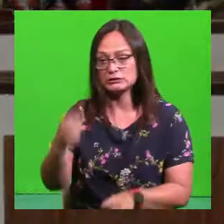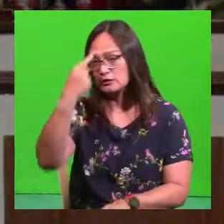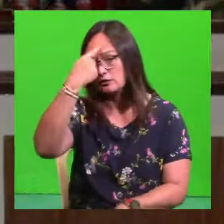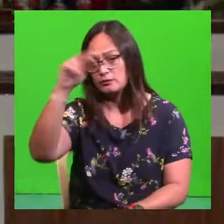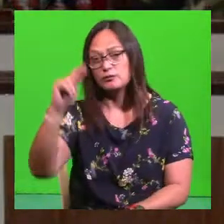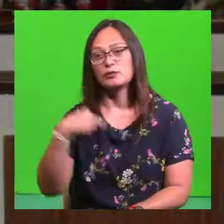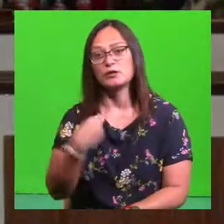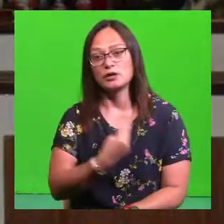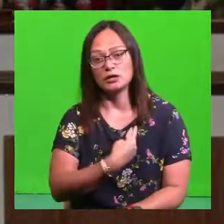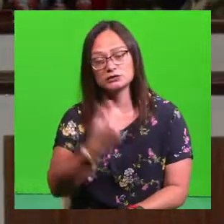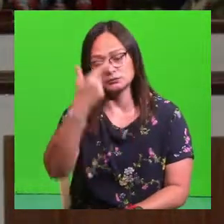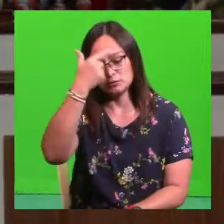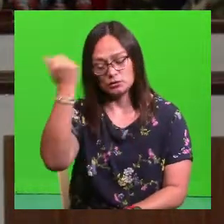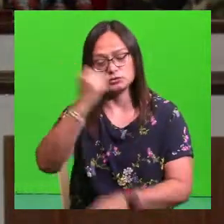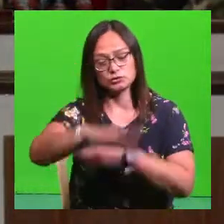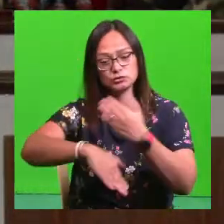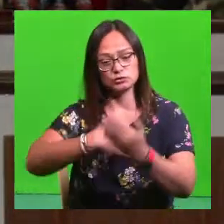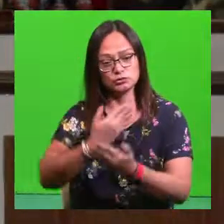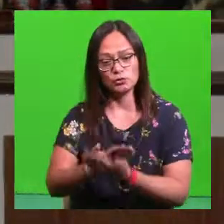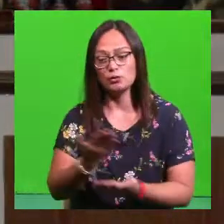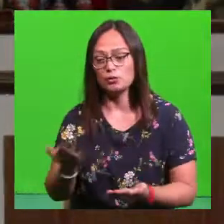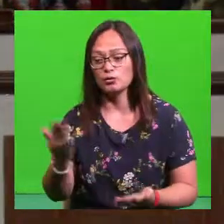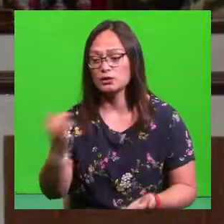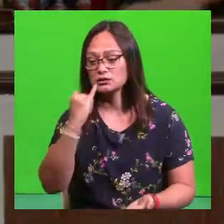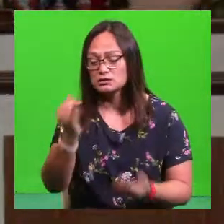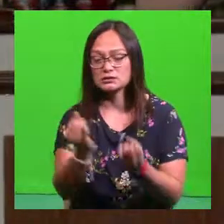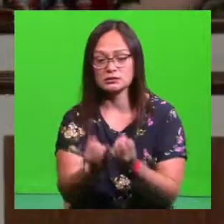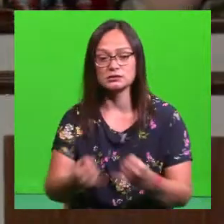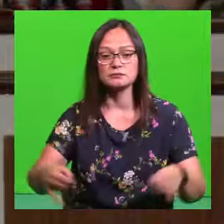ay mahalaga para sa atin.